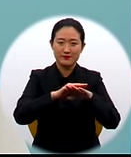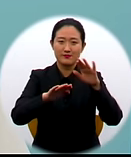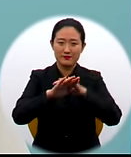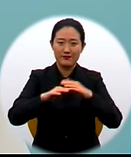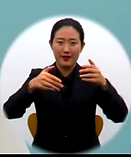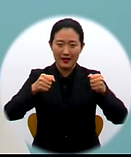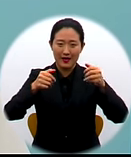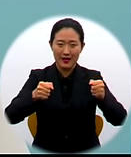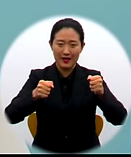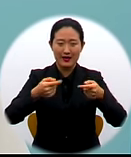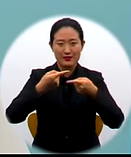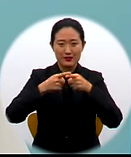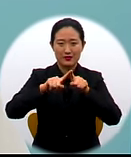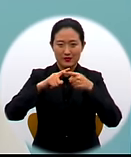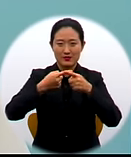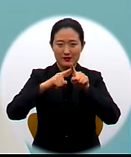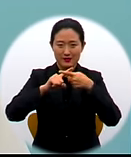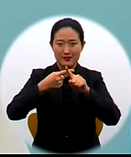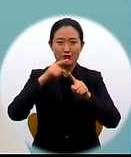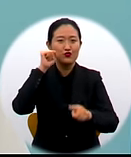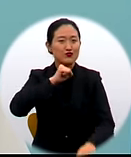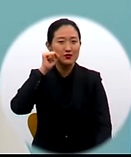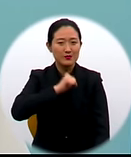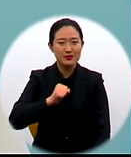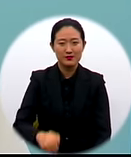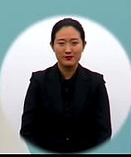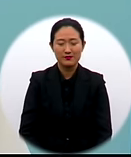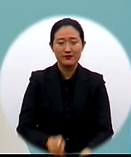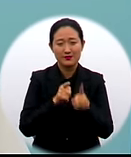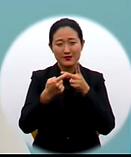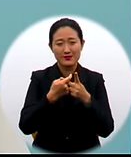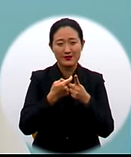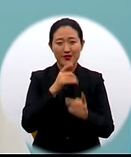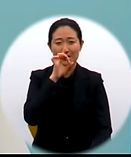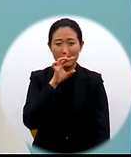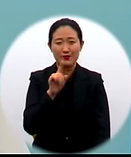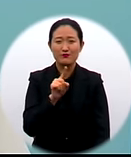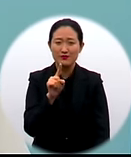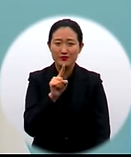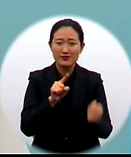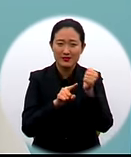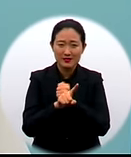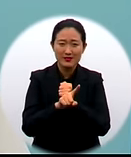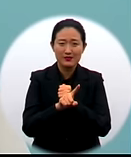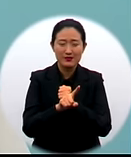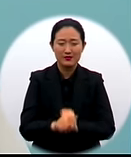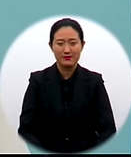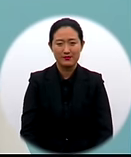취미가 뜨개질이야 이러시는 거죠. 그래서 전 너무 이해가 안 돼서 웃기긴 한데 그게 무슨 의미예요? 라고